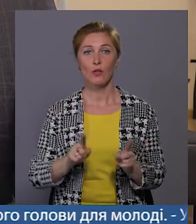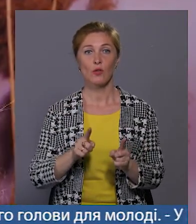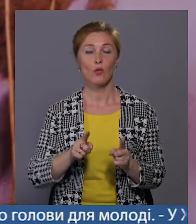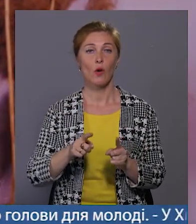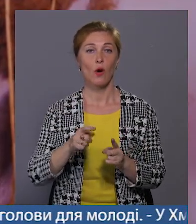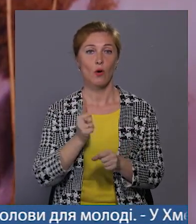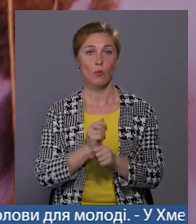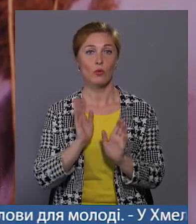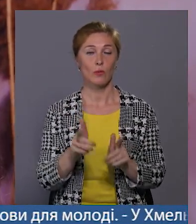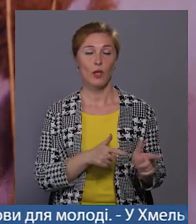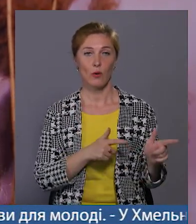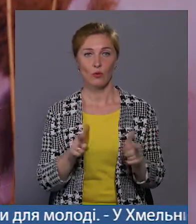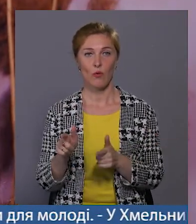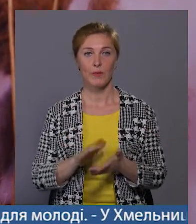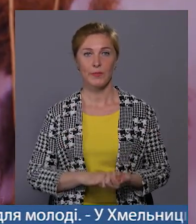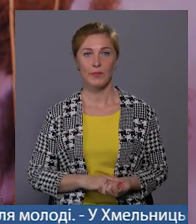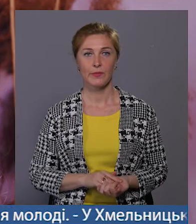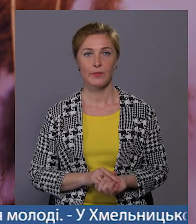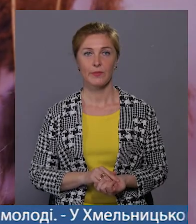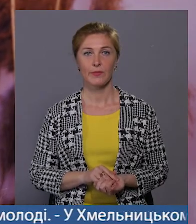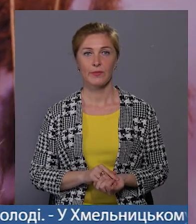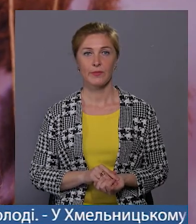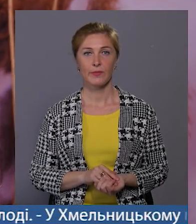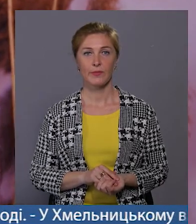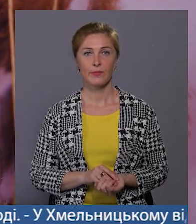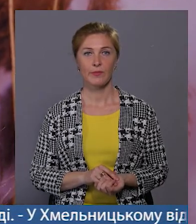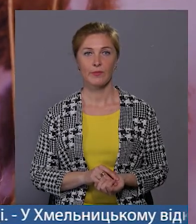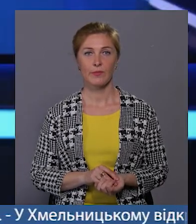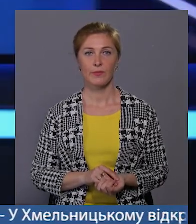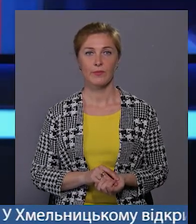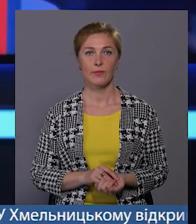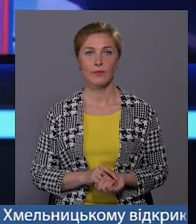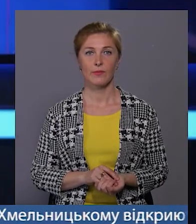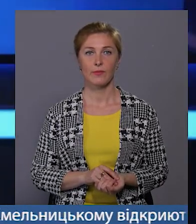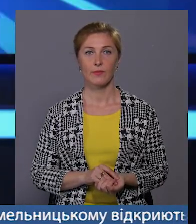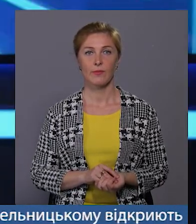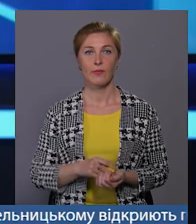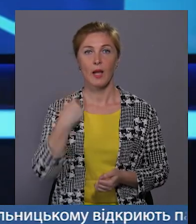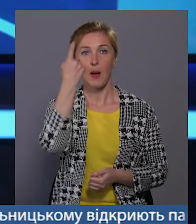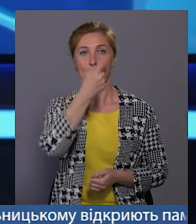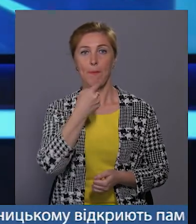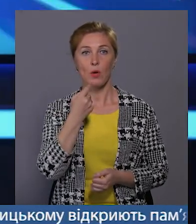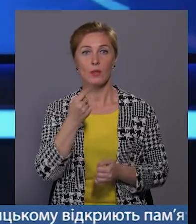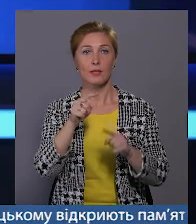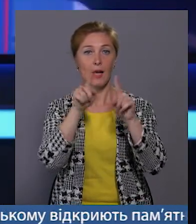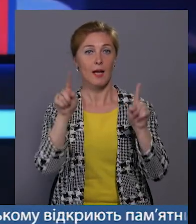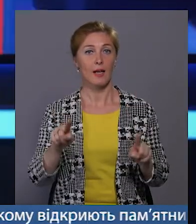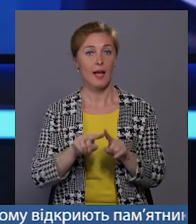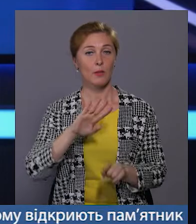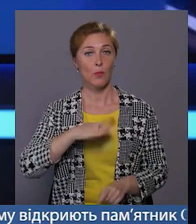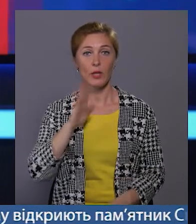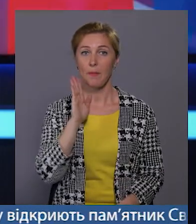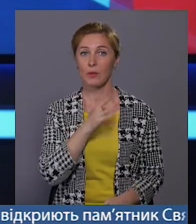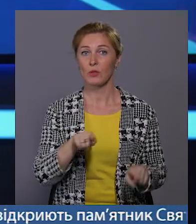буде готова. Ольга Нісмянова, Валерій Телеховський, новини міста. Портрет моєї матусі. Таку назву